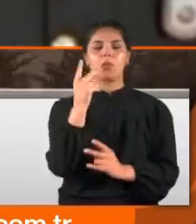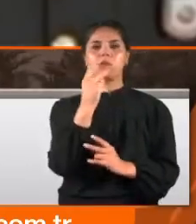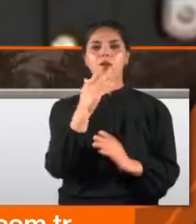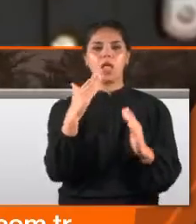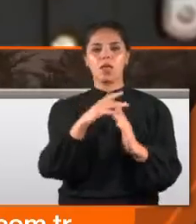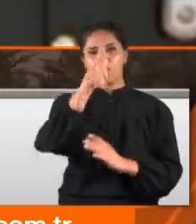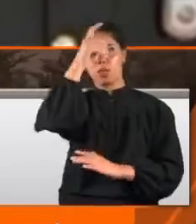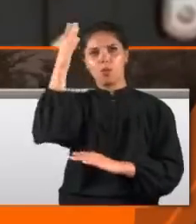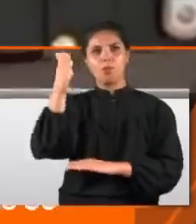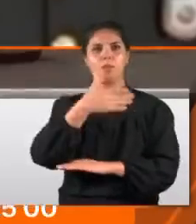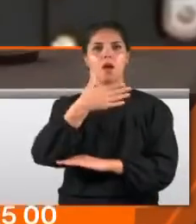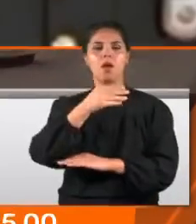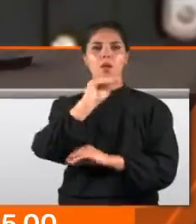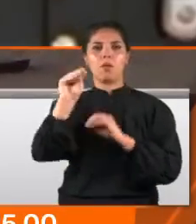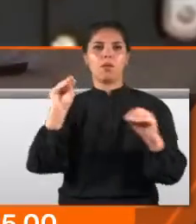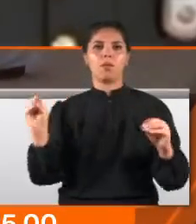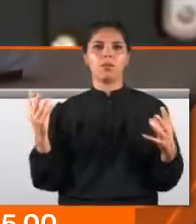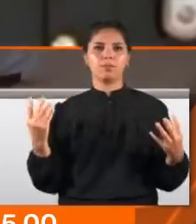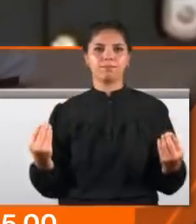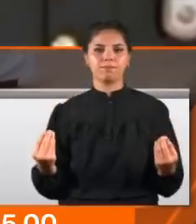Türk bayraklarıyla donatıldı.